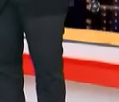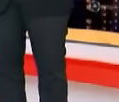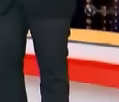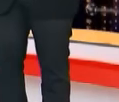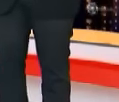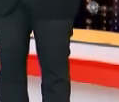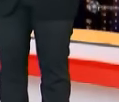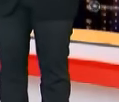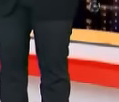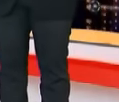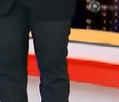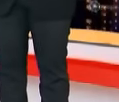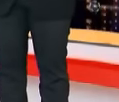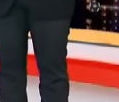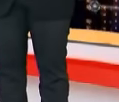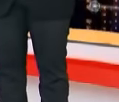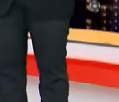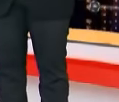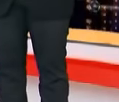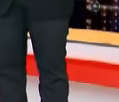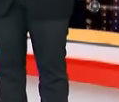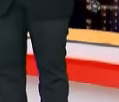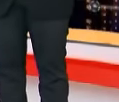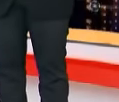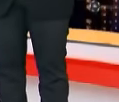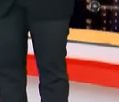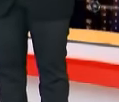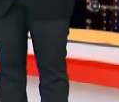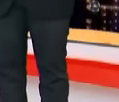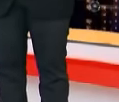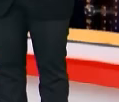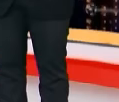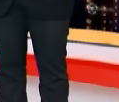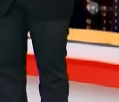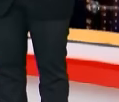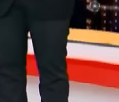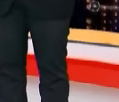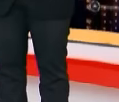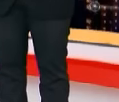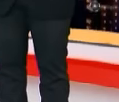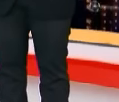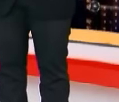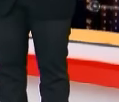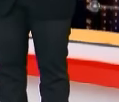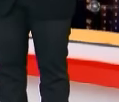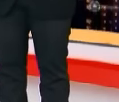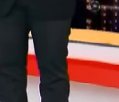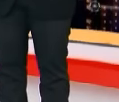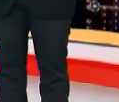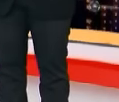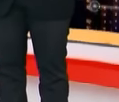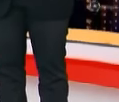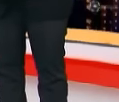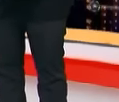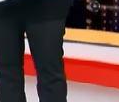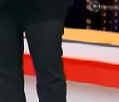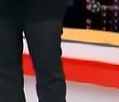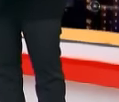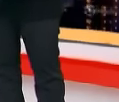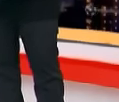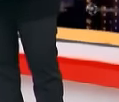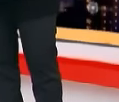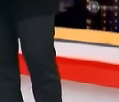Nasional 8 edisi 6 Jun, paparan utama malam ini. 13 mayat sudah ditemui, 6 pendaki